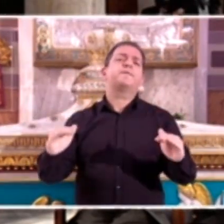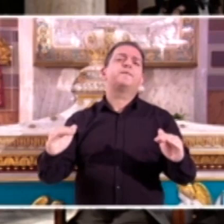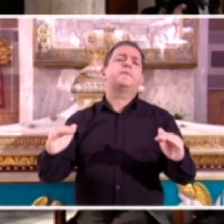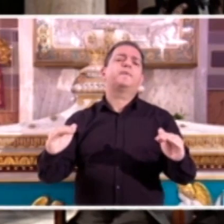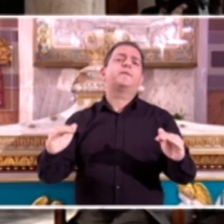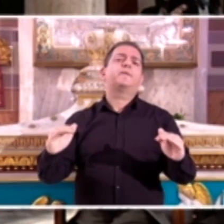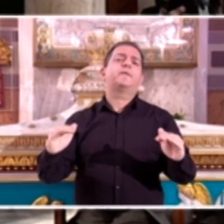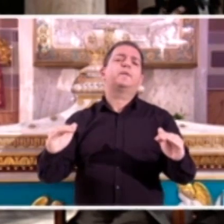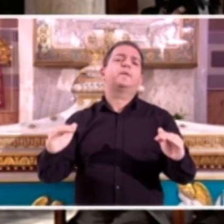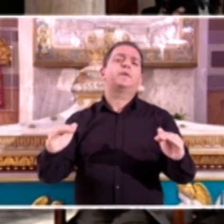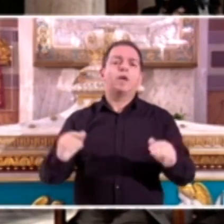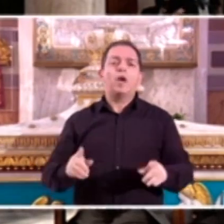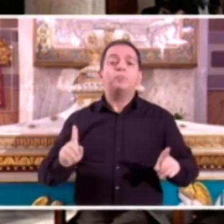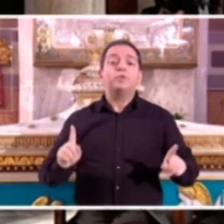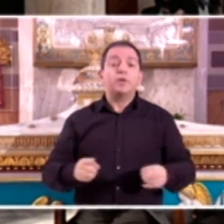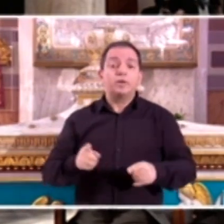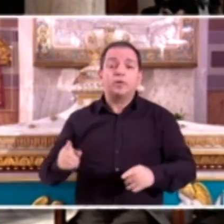ετησόμεθα.